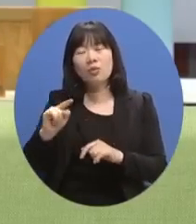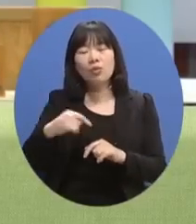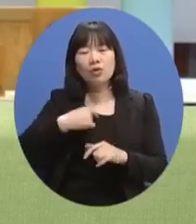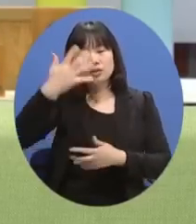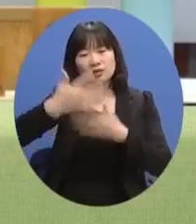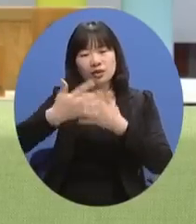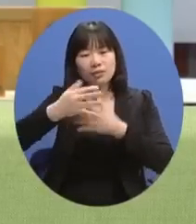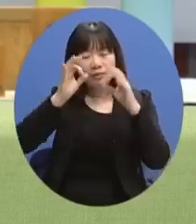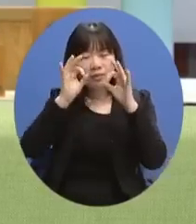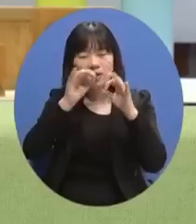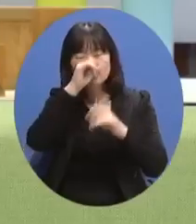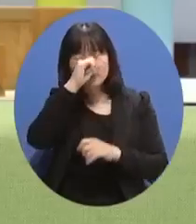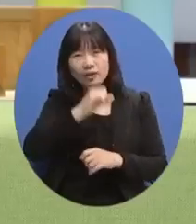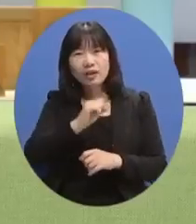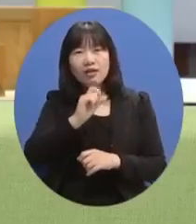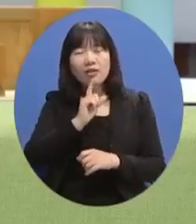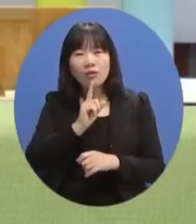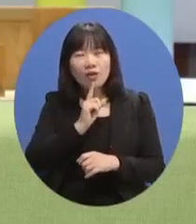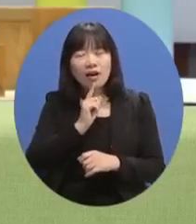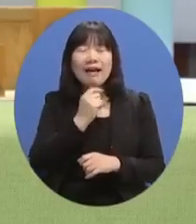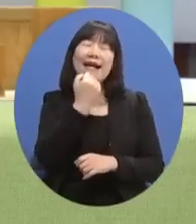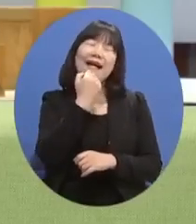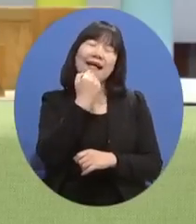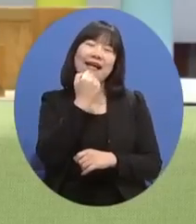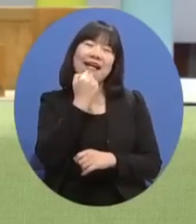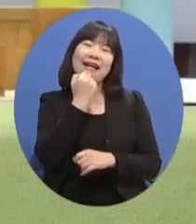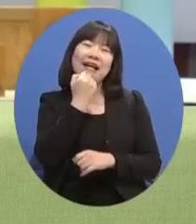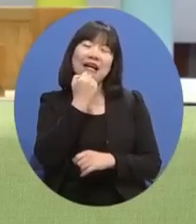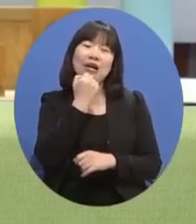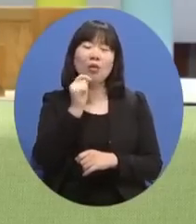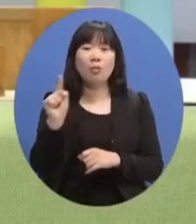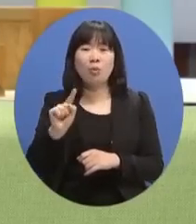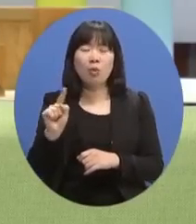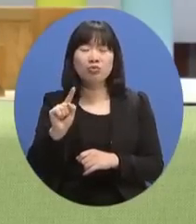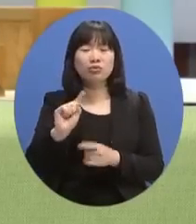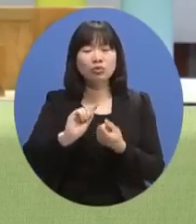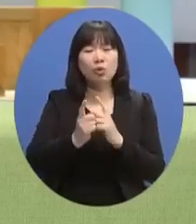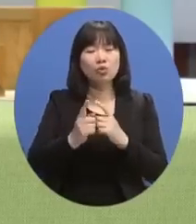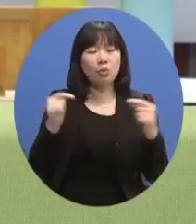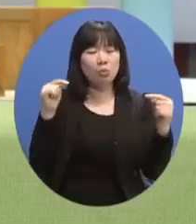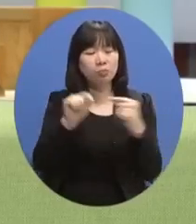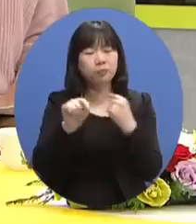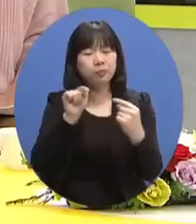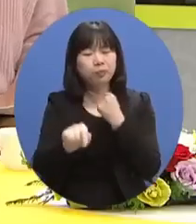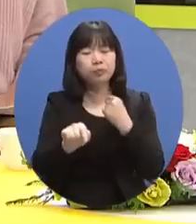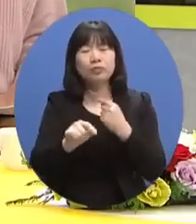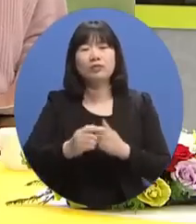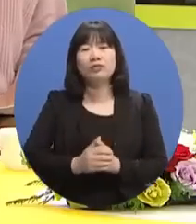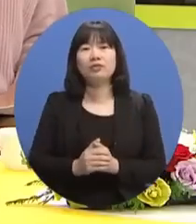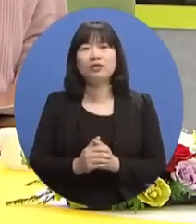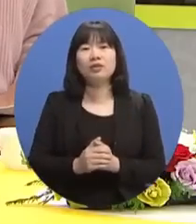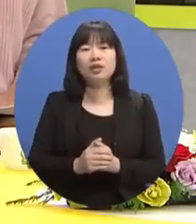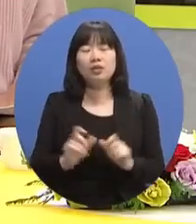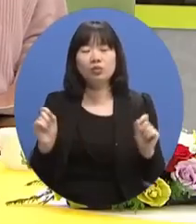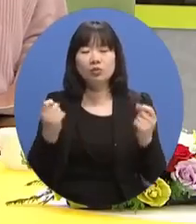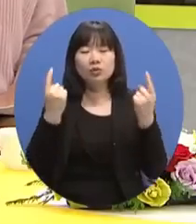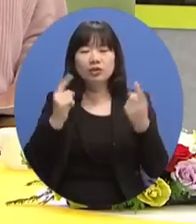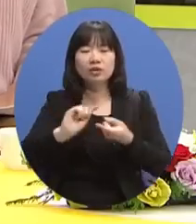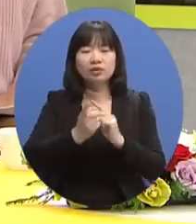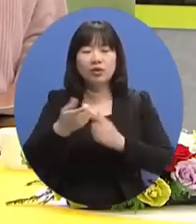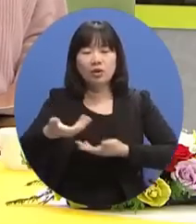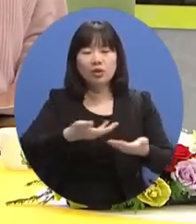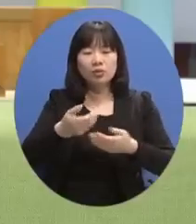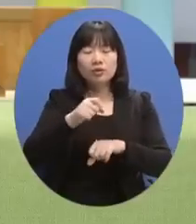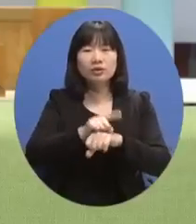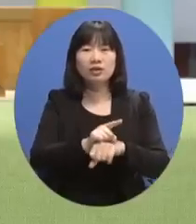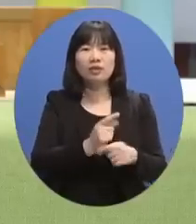드라마 보면서 이제 좋다고 막 아기한테 막 깔깔깔거리면은 그러면 뭔가 이게 왔다 갔다가 안 맞는 거잖아요. 그래서 동시적